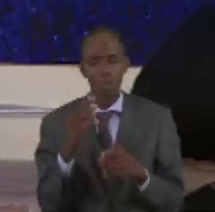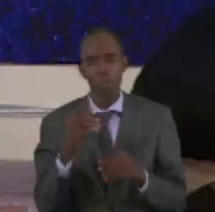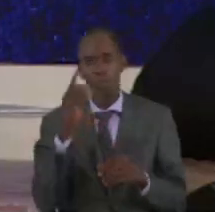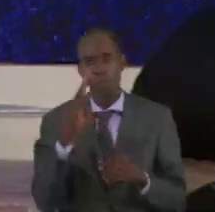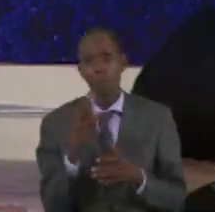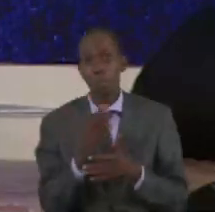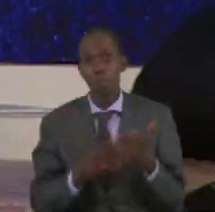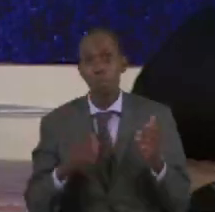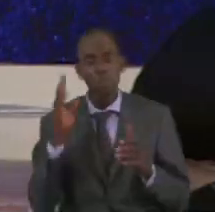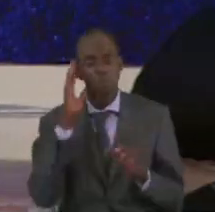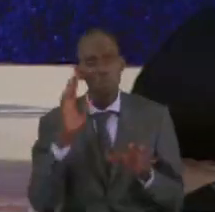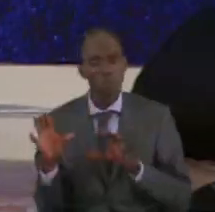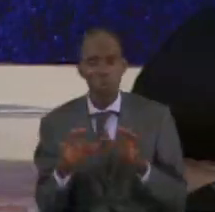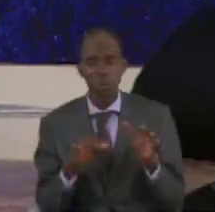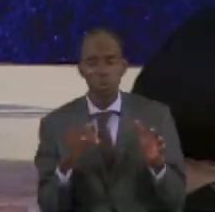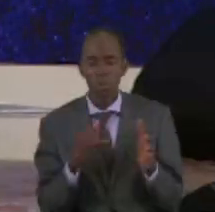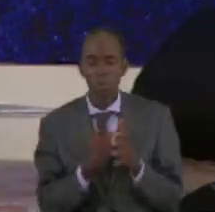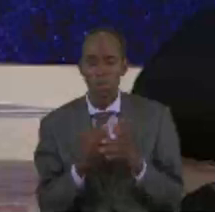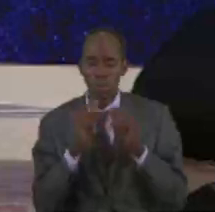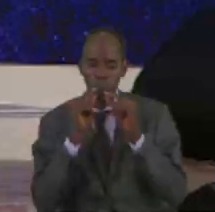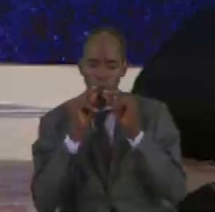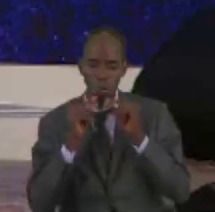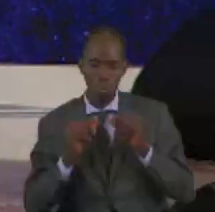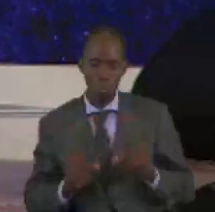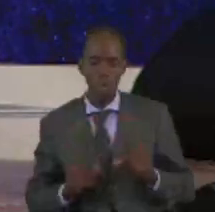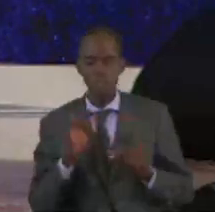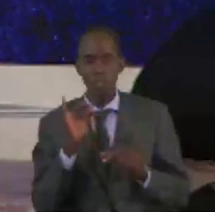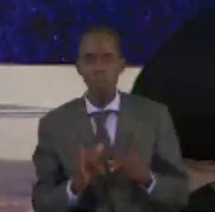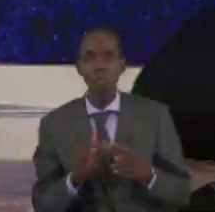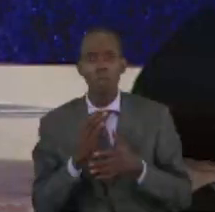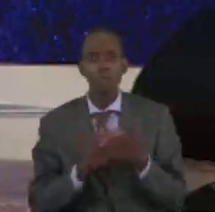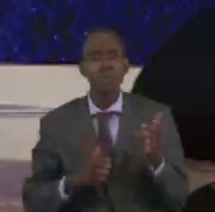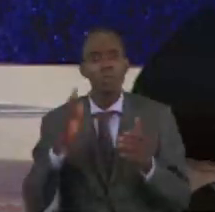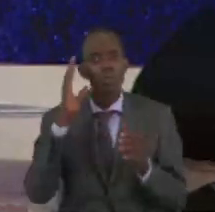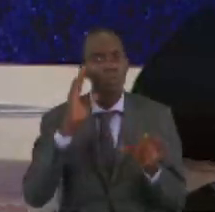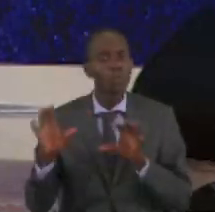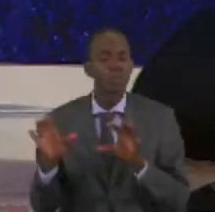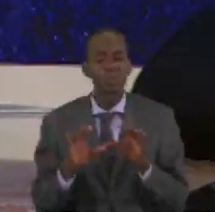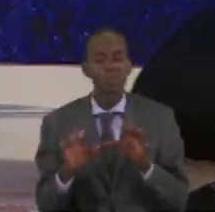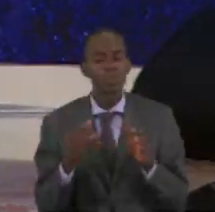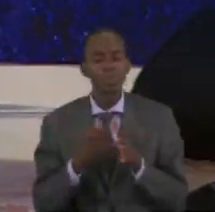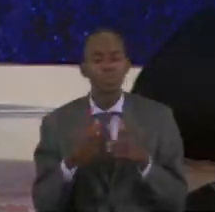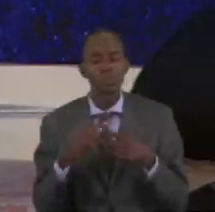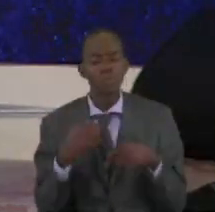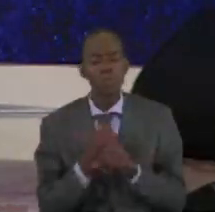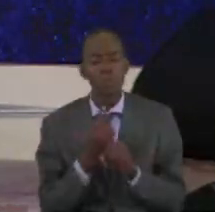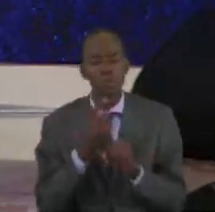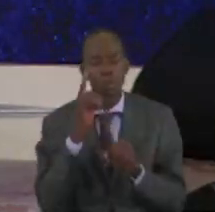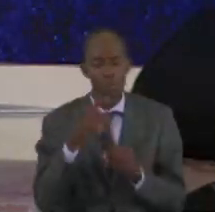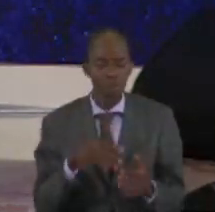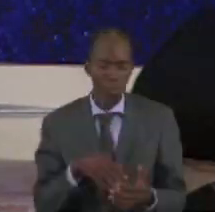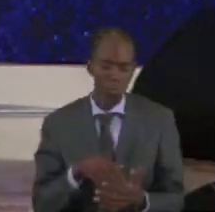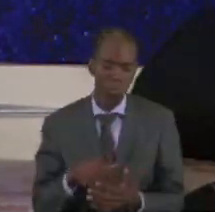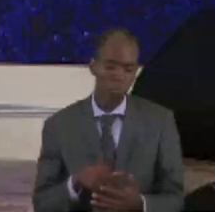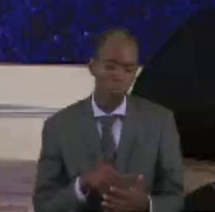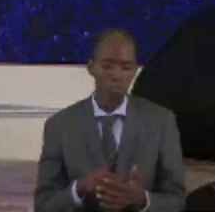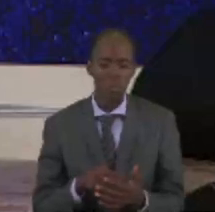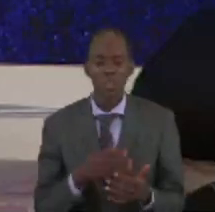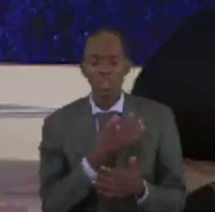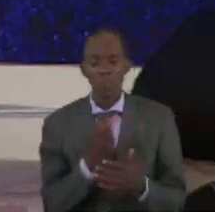vont le faire calmement, certains vont le faire méthodiquement, certains vont essayer